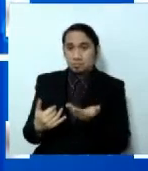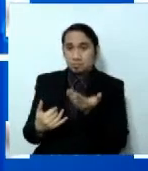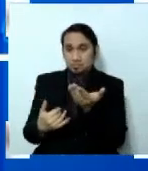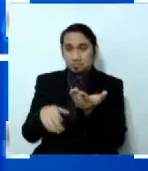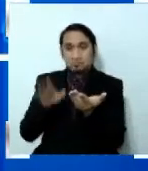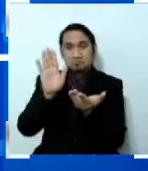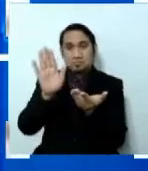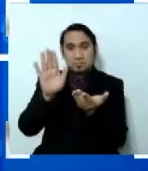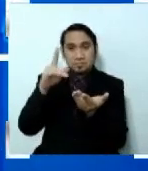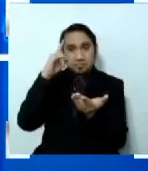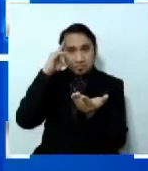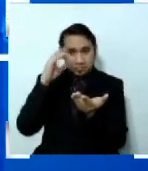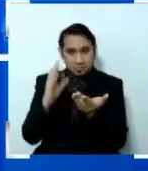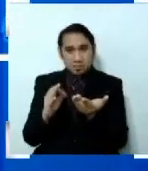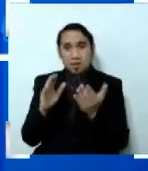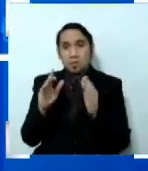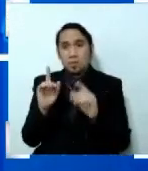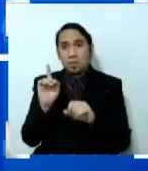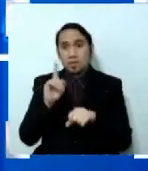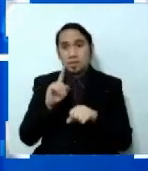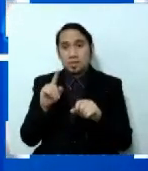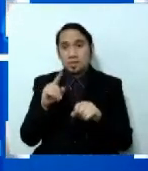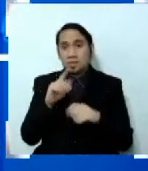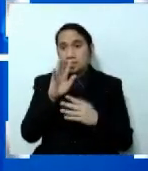ng pagbubukas ng klase sa school year